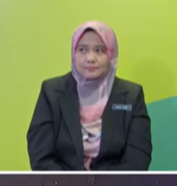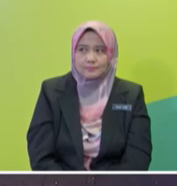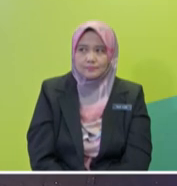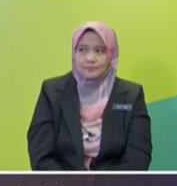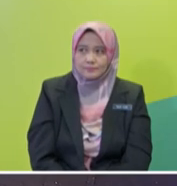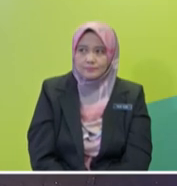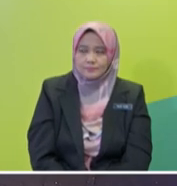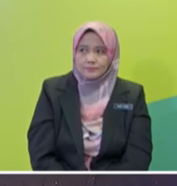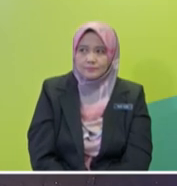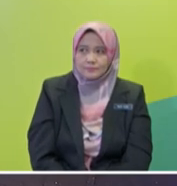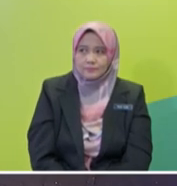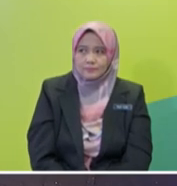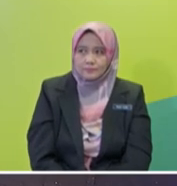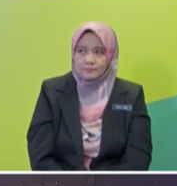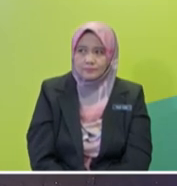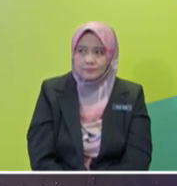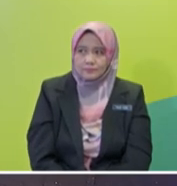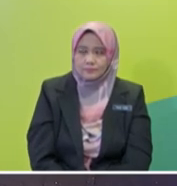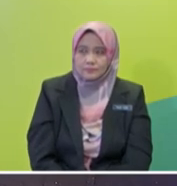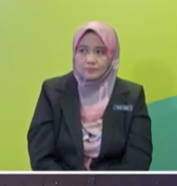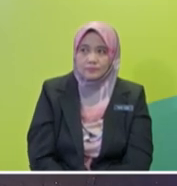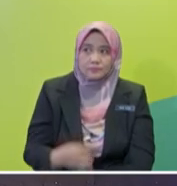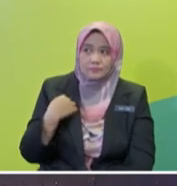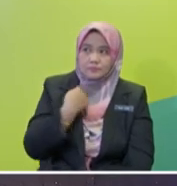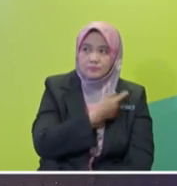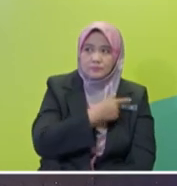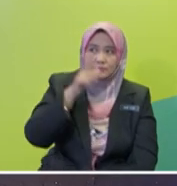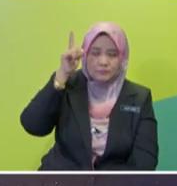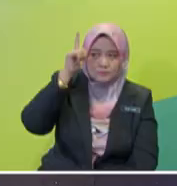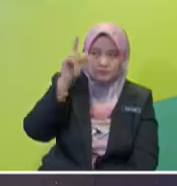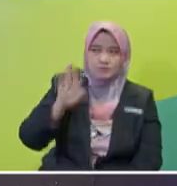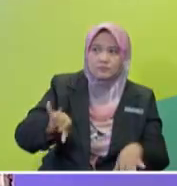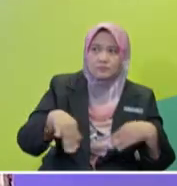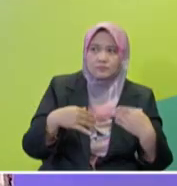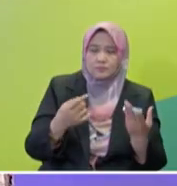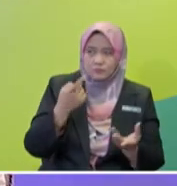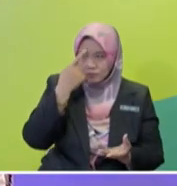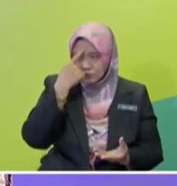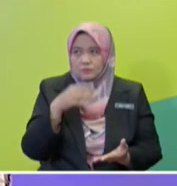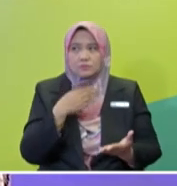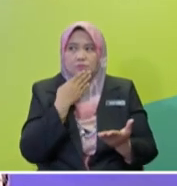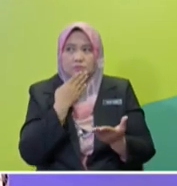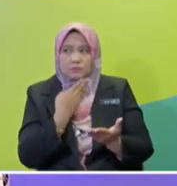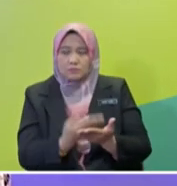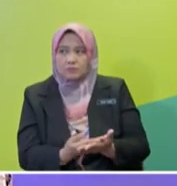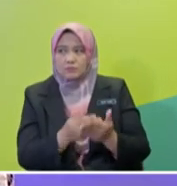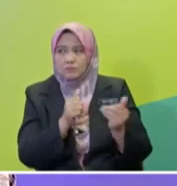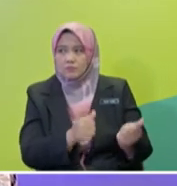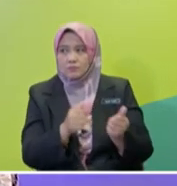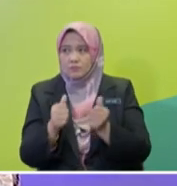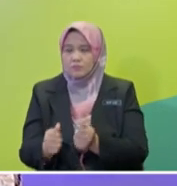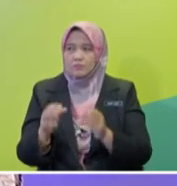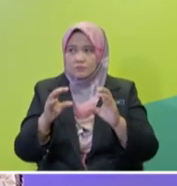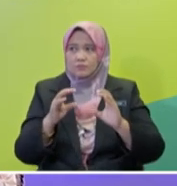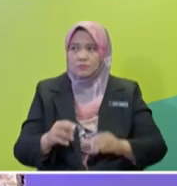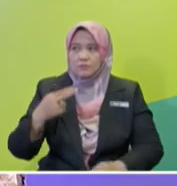adalah yang keempat kita lihat bagaimana kita supaya maklumat ya hendak